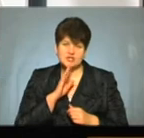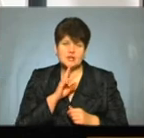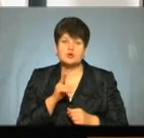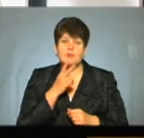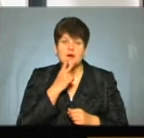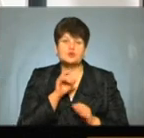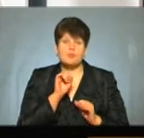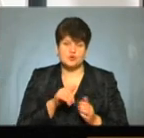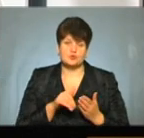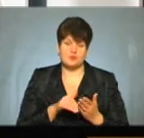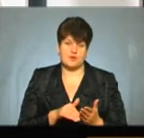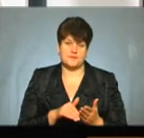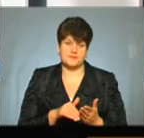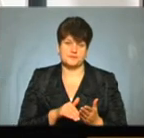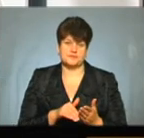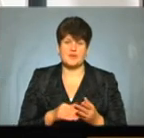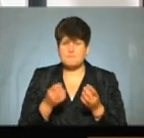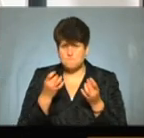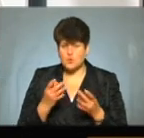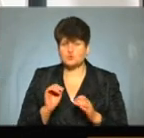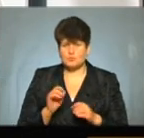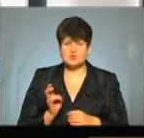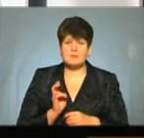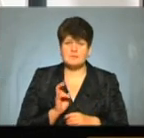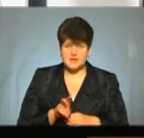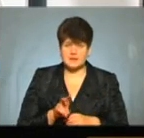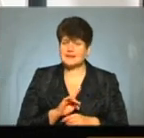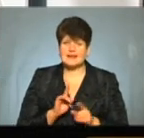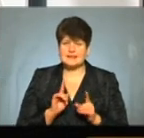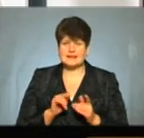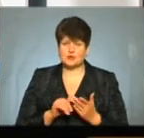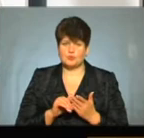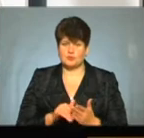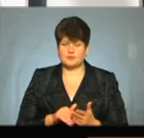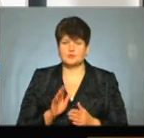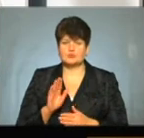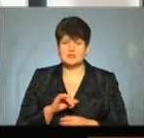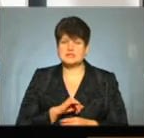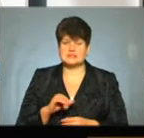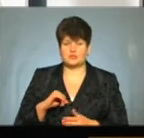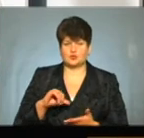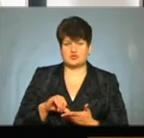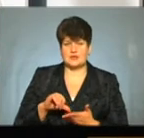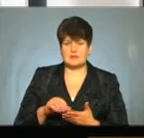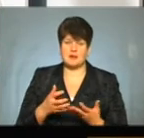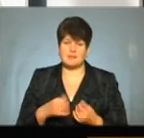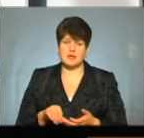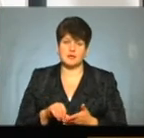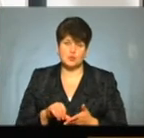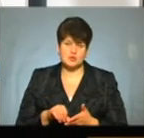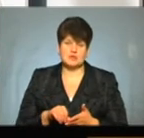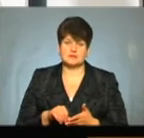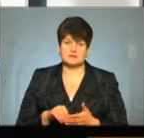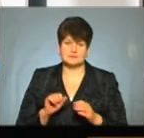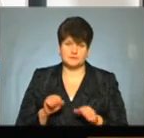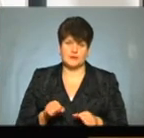допомогти. А просто може прийти, як не тільки допомогти, може бути самою учасницею, приймати участь і